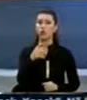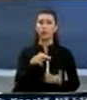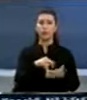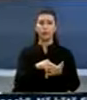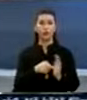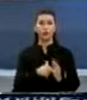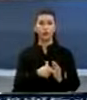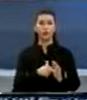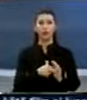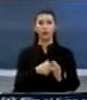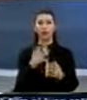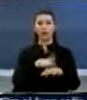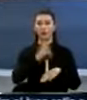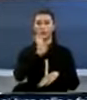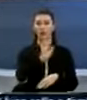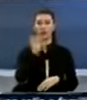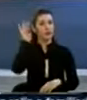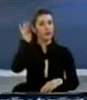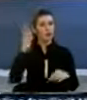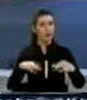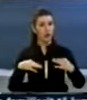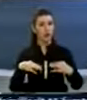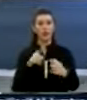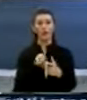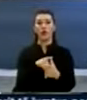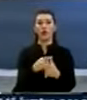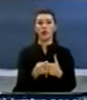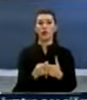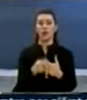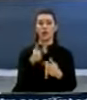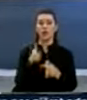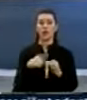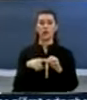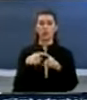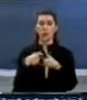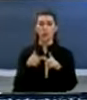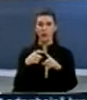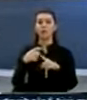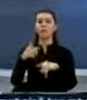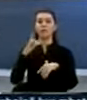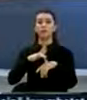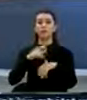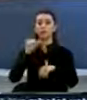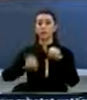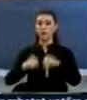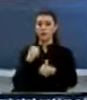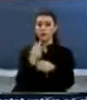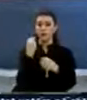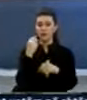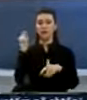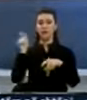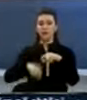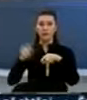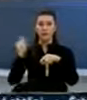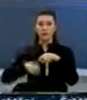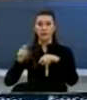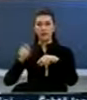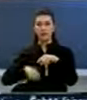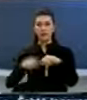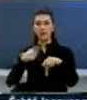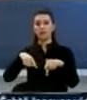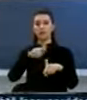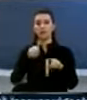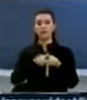Ministrisë së Shëndetësisë apo SHQ-s që të ndëshkohen doktorët punëtor të ndërgjegjshëm sektorin publik, të cilët nuk